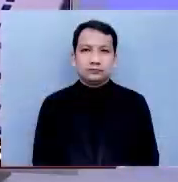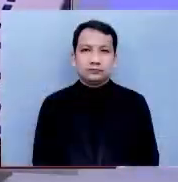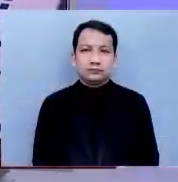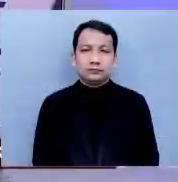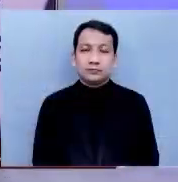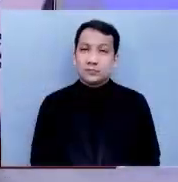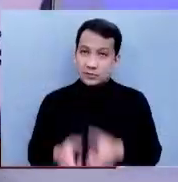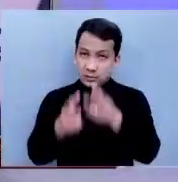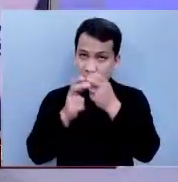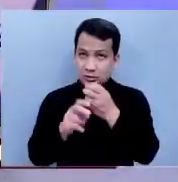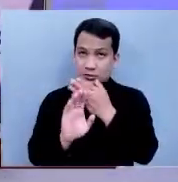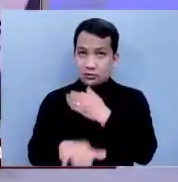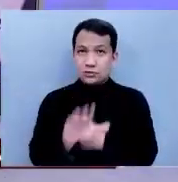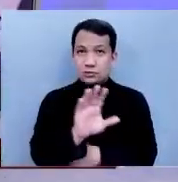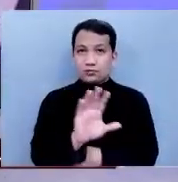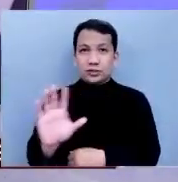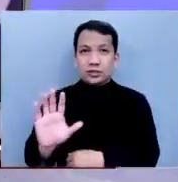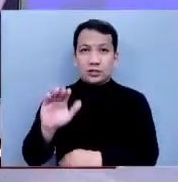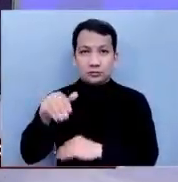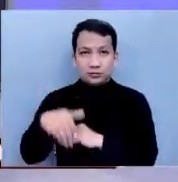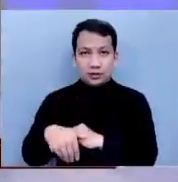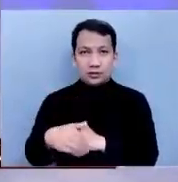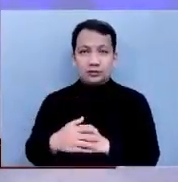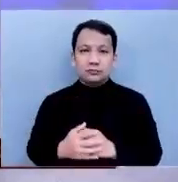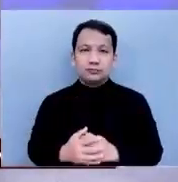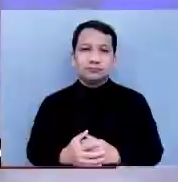Tutok lang mga kapatid ito sa Frontline Tonight.